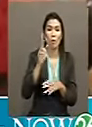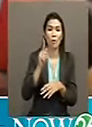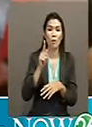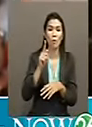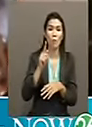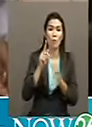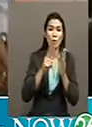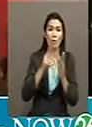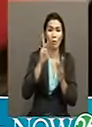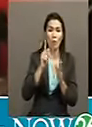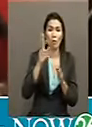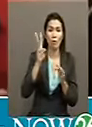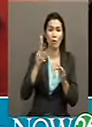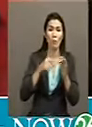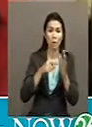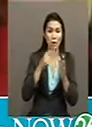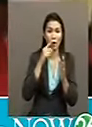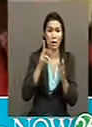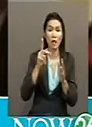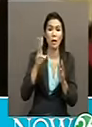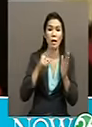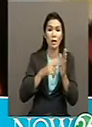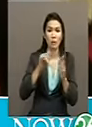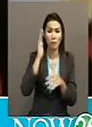ยรองเลขาธิการพระราชวังนะฮะซึ่